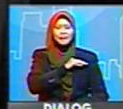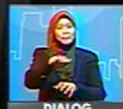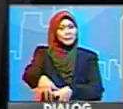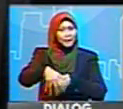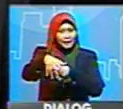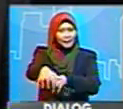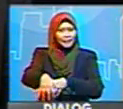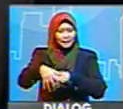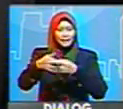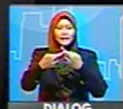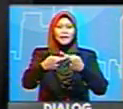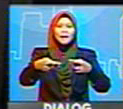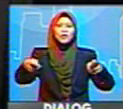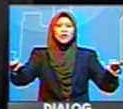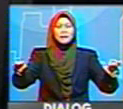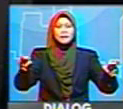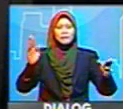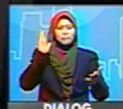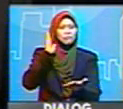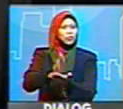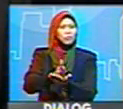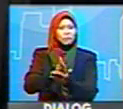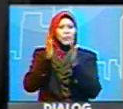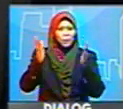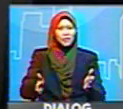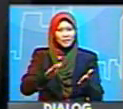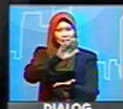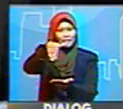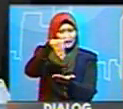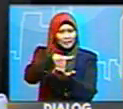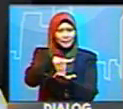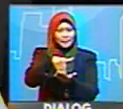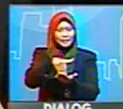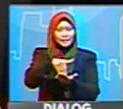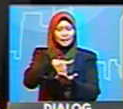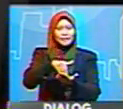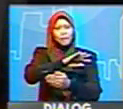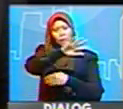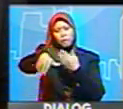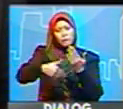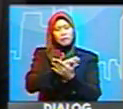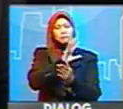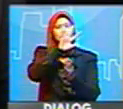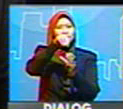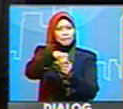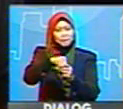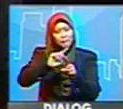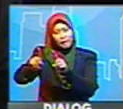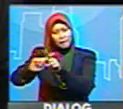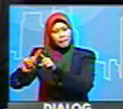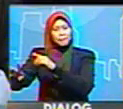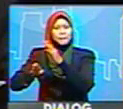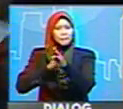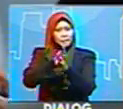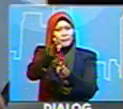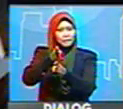ni telah pun melancarkan jihad memerangi orang Tengah yang tertakluk dalam segala segi dan juga bidang jelas